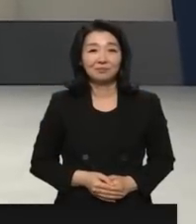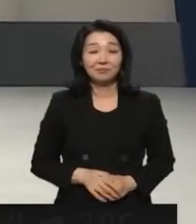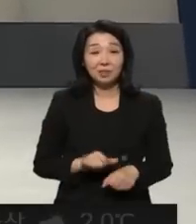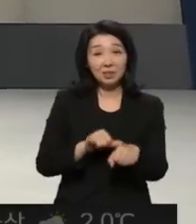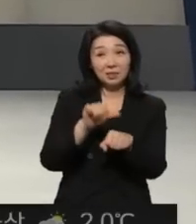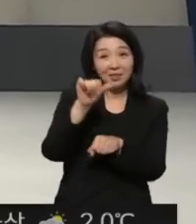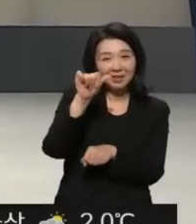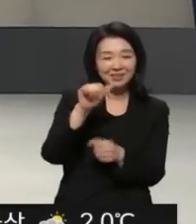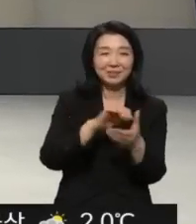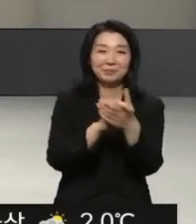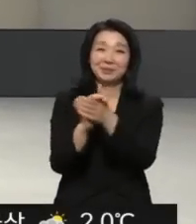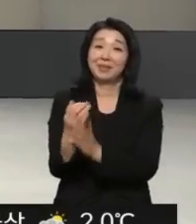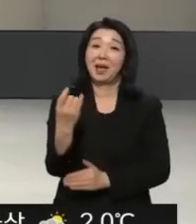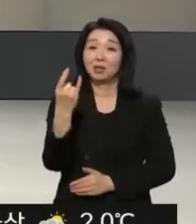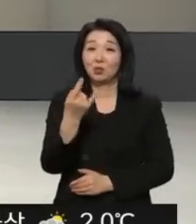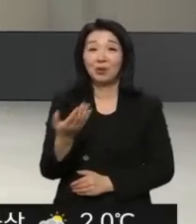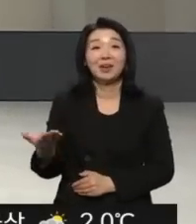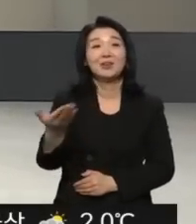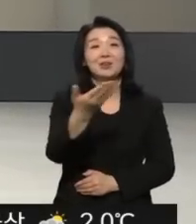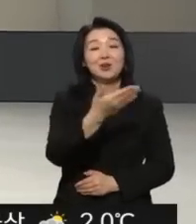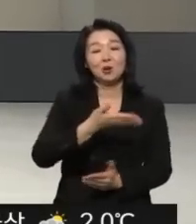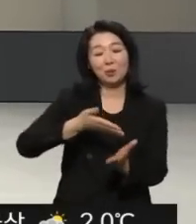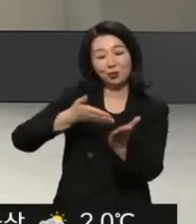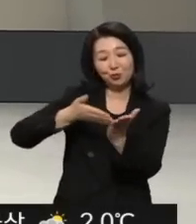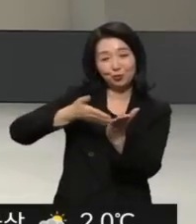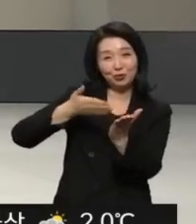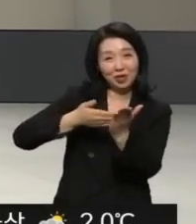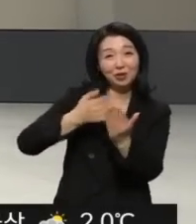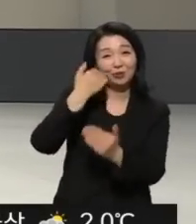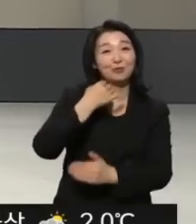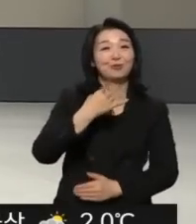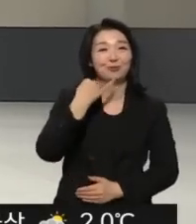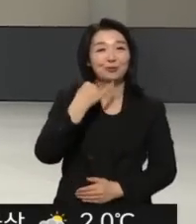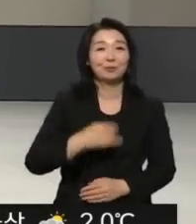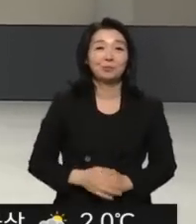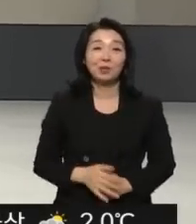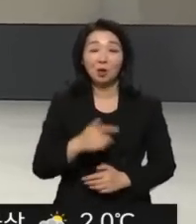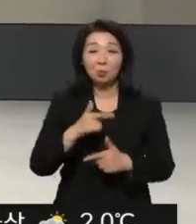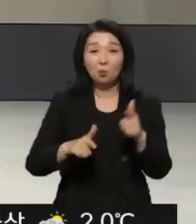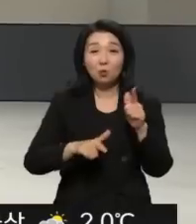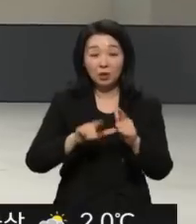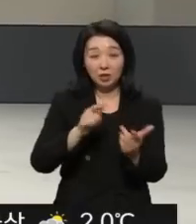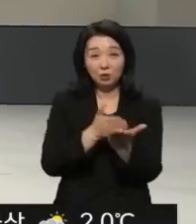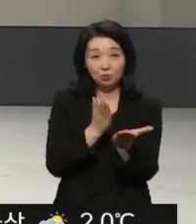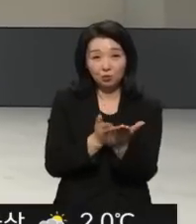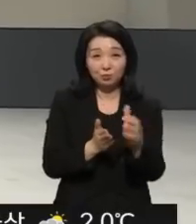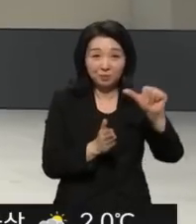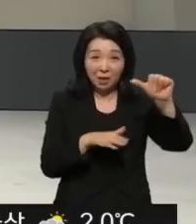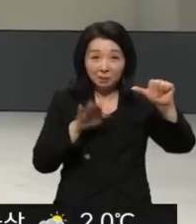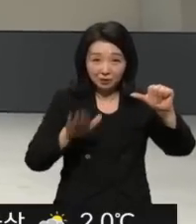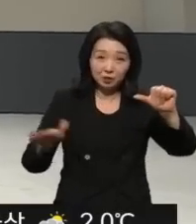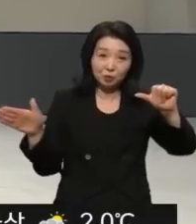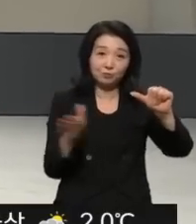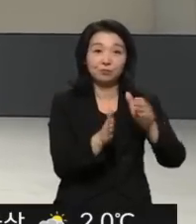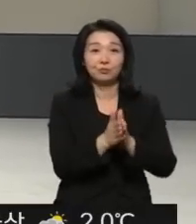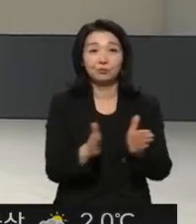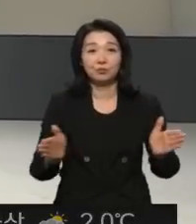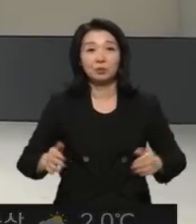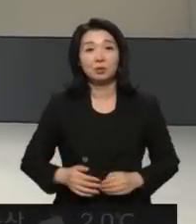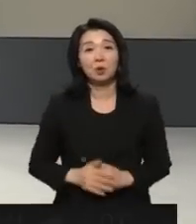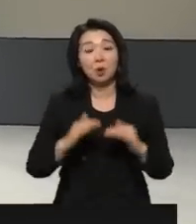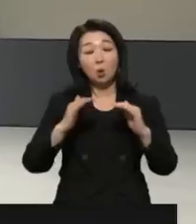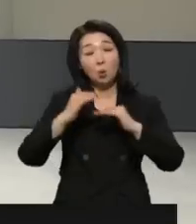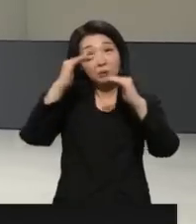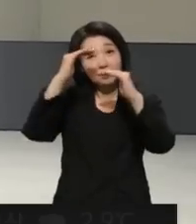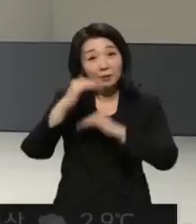네, 5시 하면 다정해 정의원들의 뉴스 큐레이터 울체커입니다. 목요일의 뉴스픽5 바로 시작하겠습니다. 네,